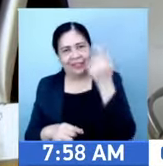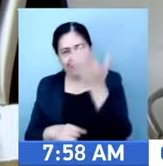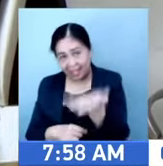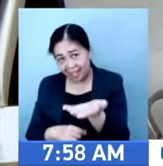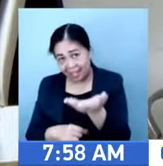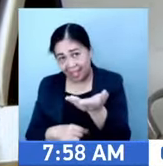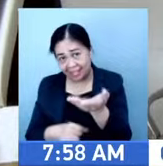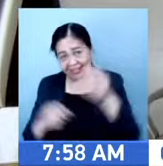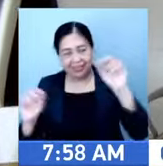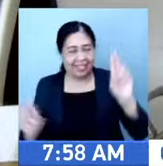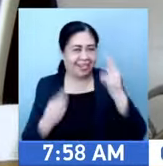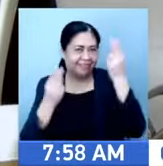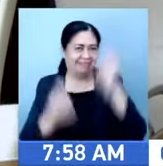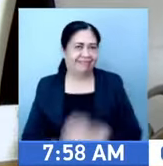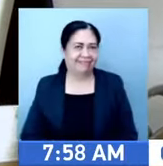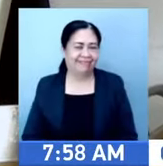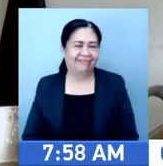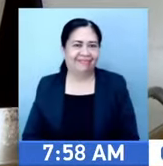unang ngirit.